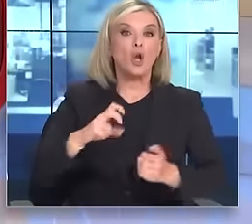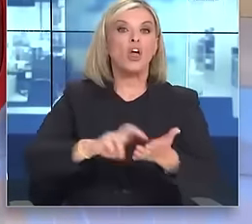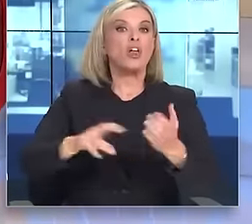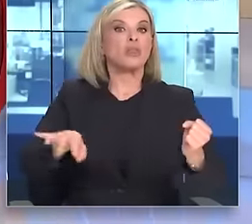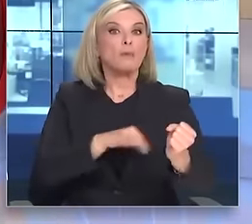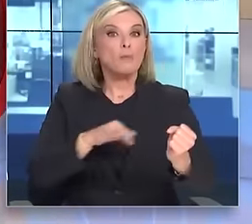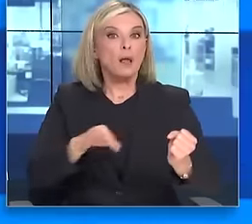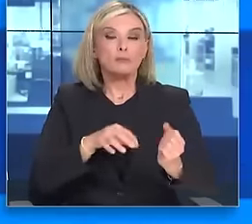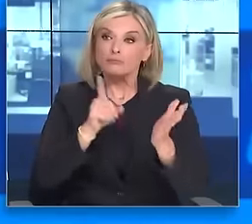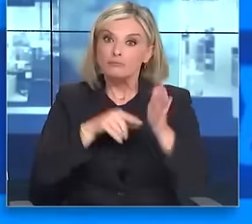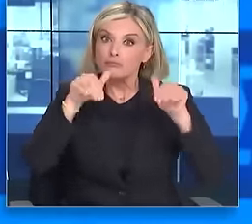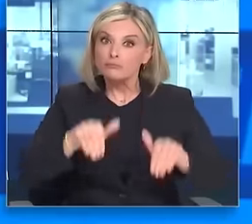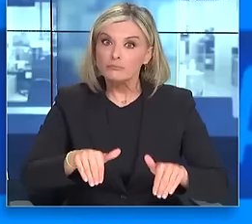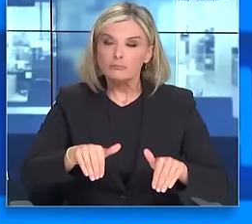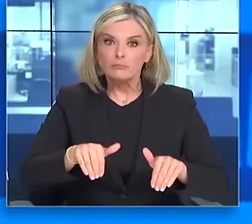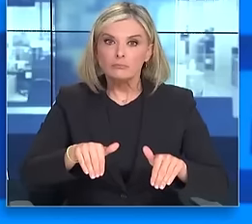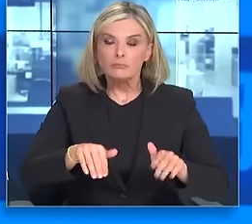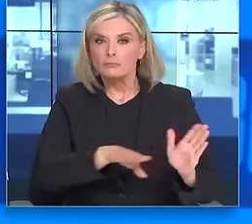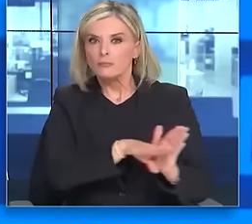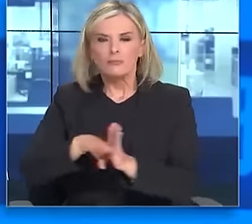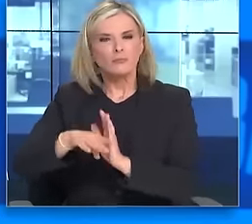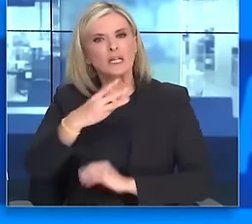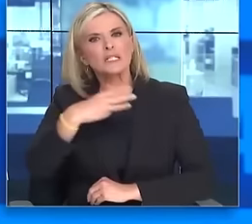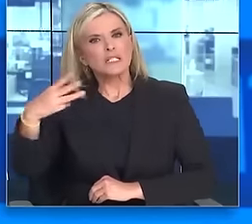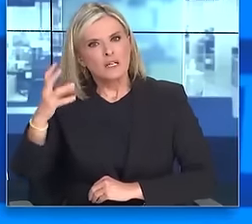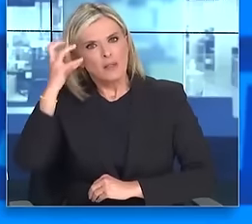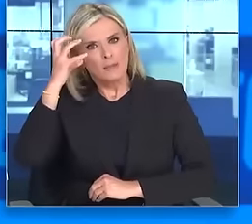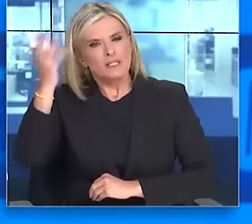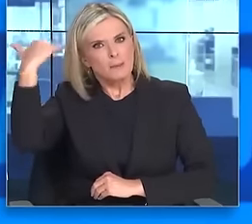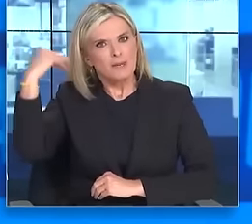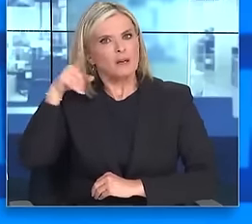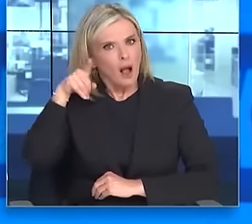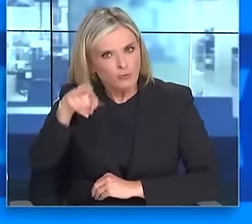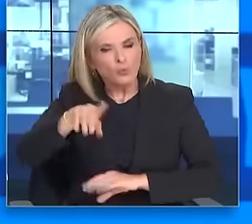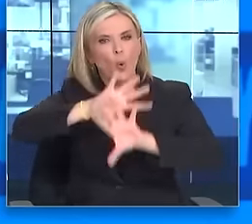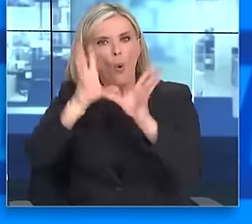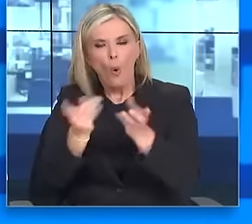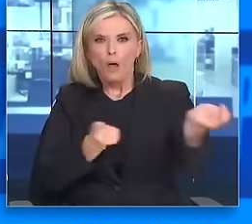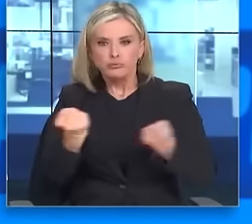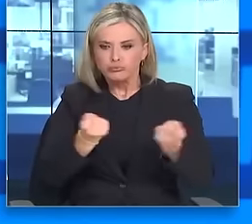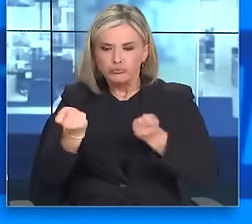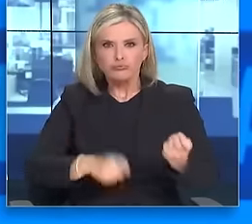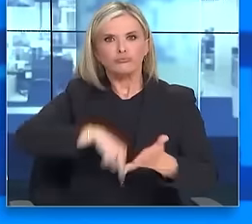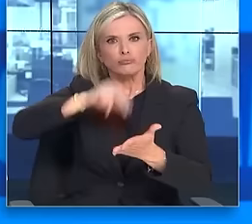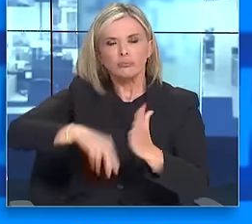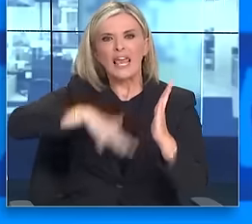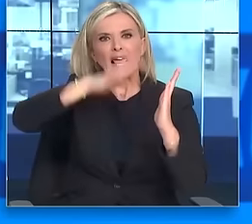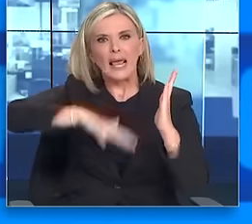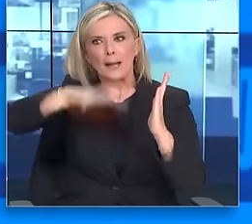ΣΥΡΙΖΑ, ο οποίος είναι αυτός που μας φόρτωσε αυτή την συμφωνία με τα προβλήματα της και να ζητάει τώρα που βλέπουμε